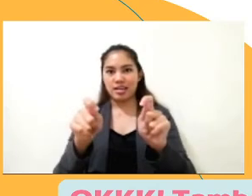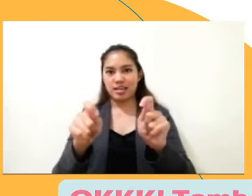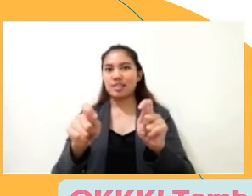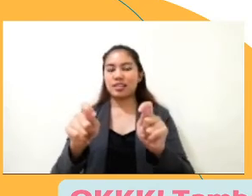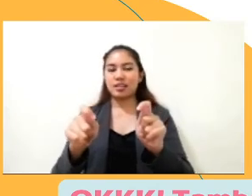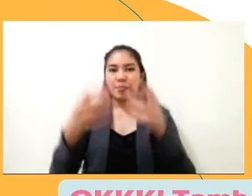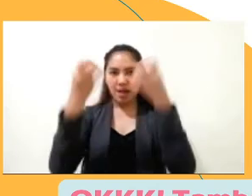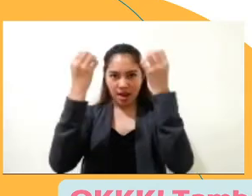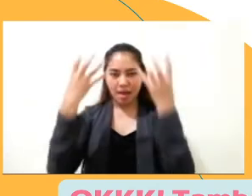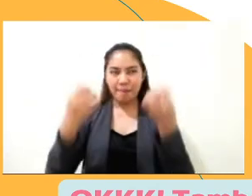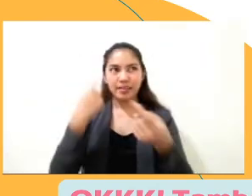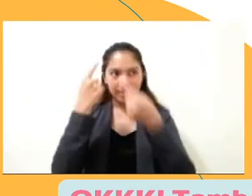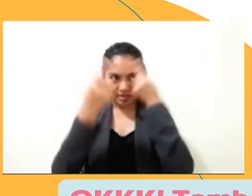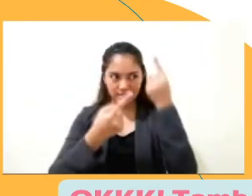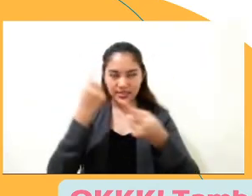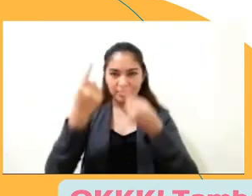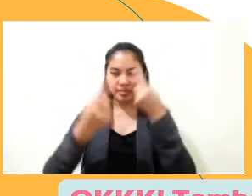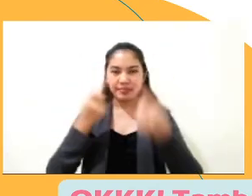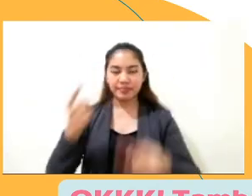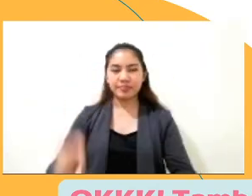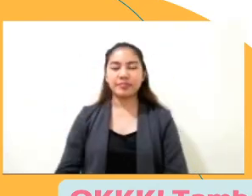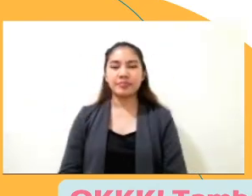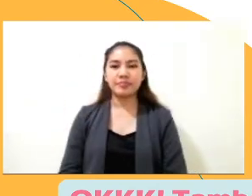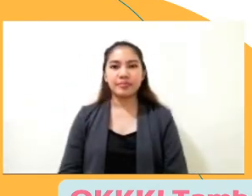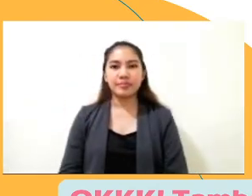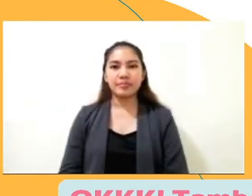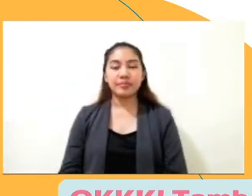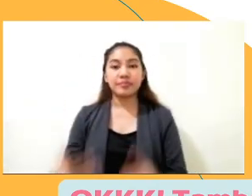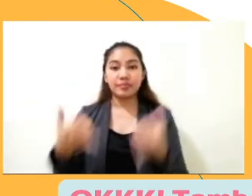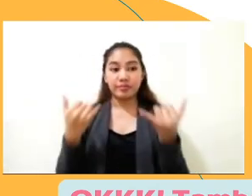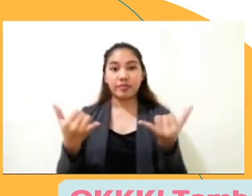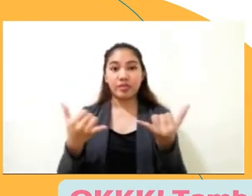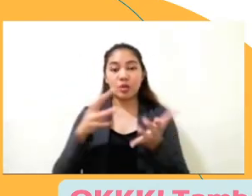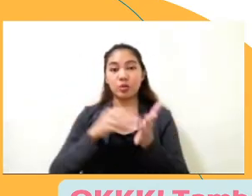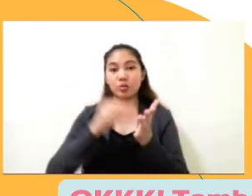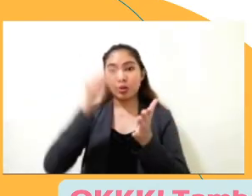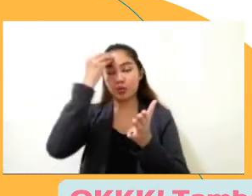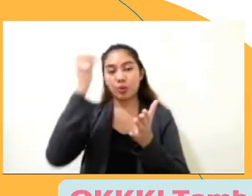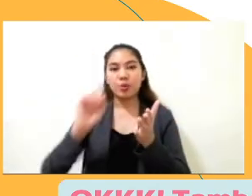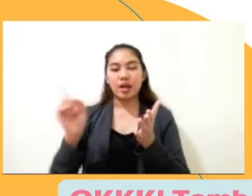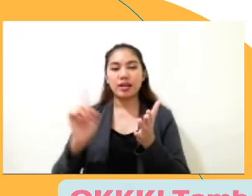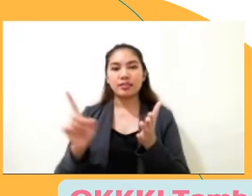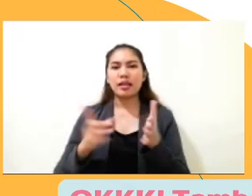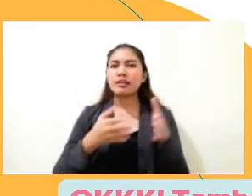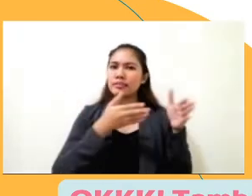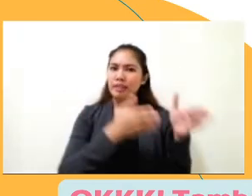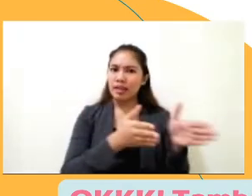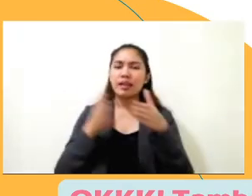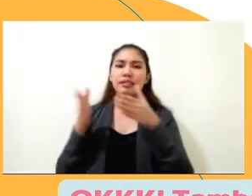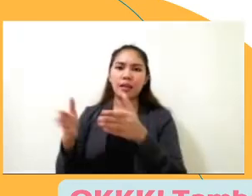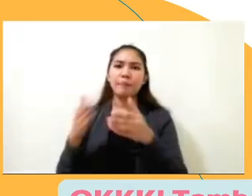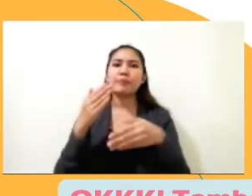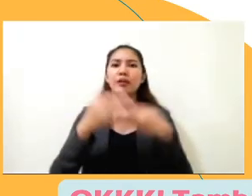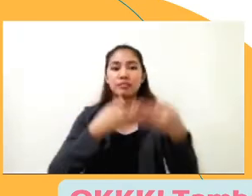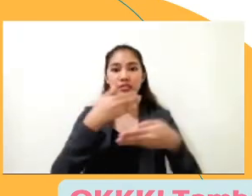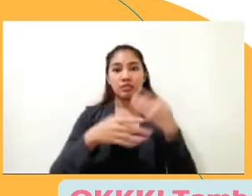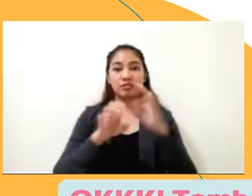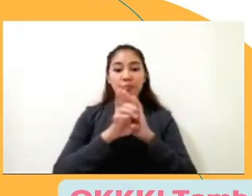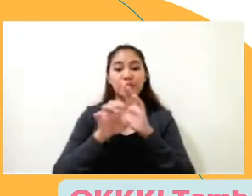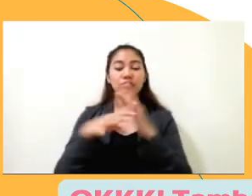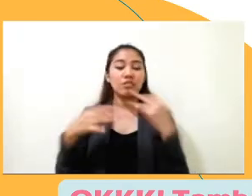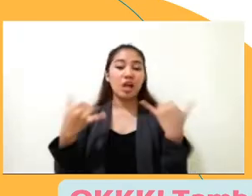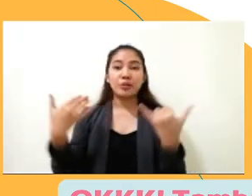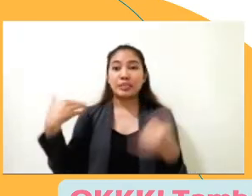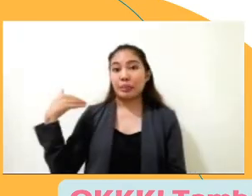naiisip. At siguro, ang takeaway nga ay strategies and processes. Kung hindi natin alam pa ngayon, merong iba't